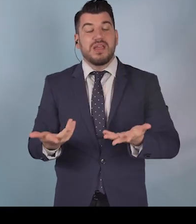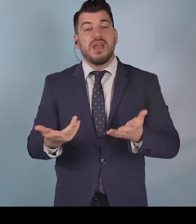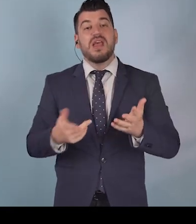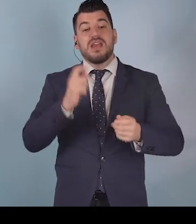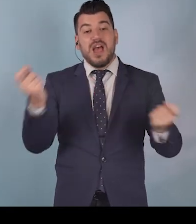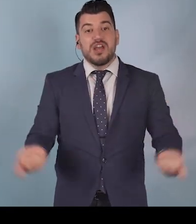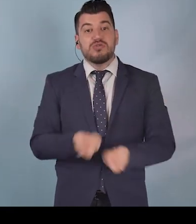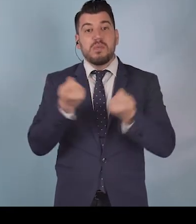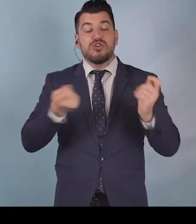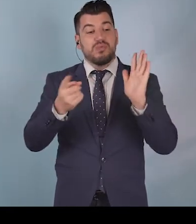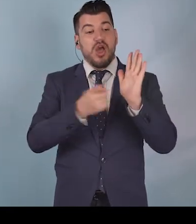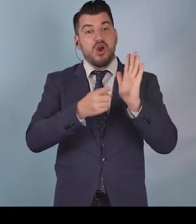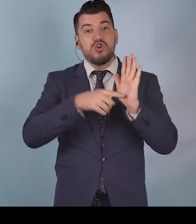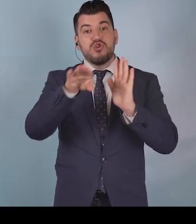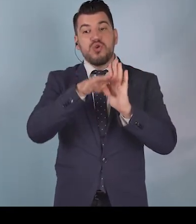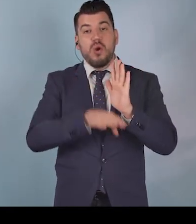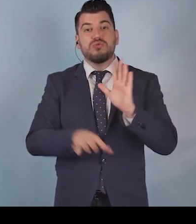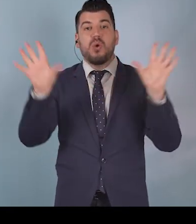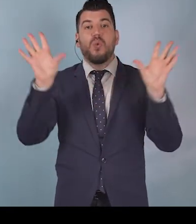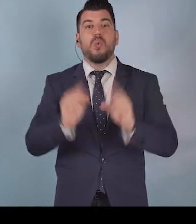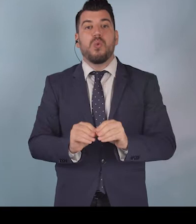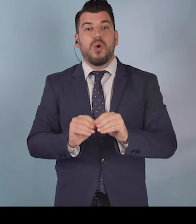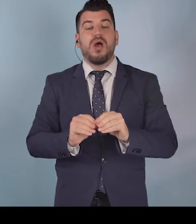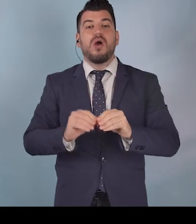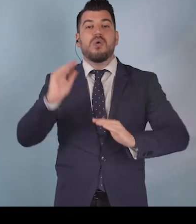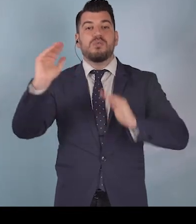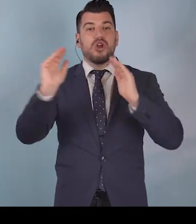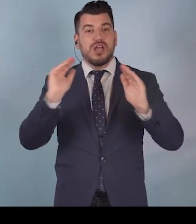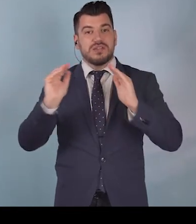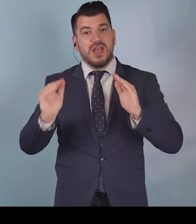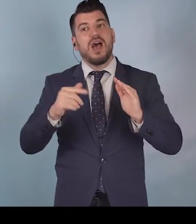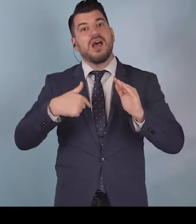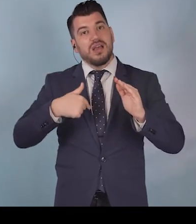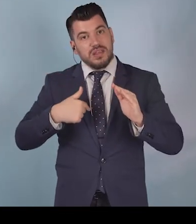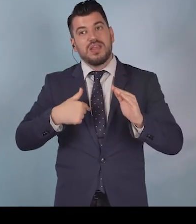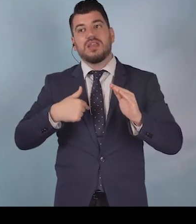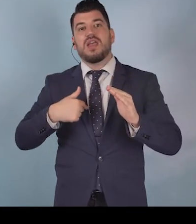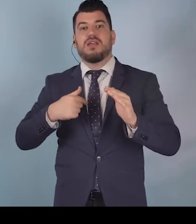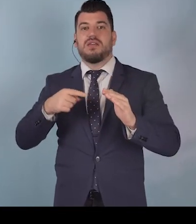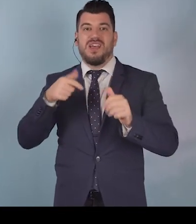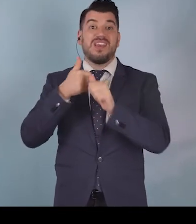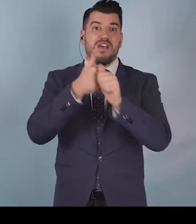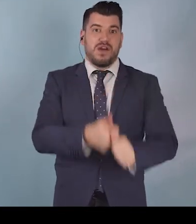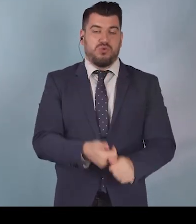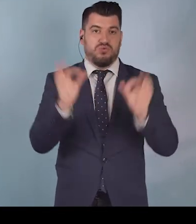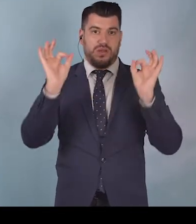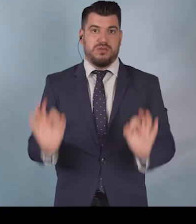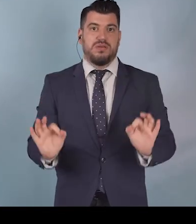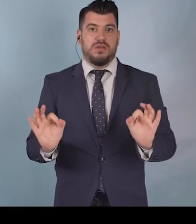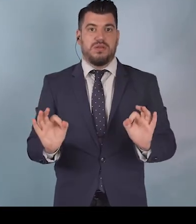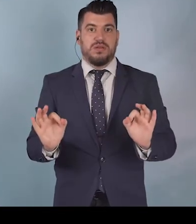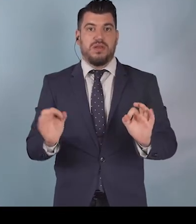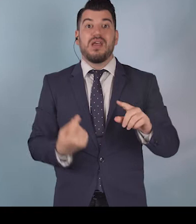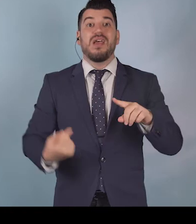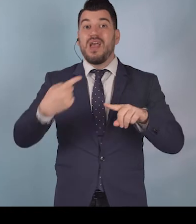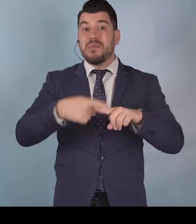υψηλής αναγνωρισιμότητας, της αρχής προστασίας κατά των διακρίσεων και να της δώσουμε όλα τα εφόδια ώστε να λάβει σωστά το ρόλο της. Μας λέει επίσης ότι